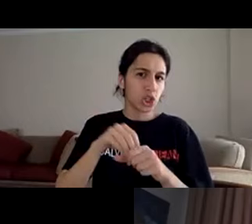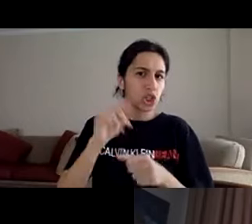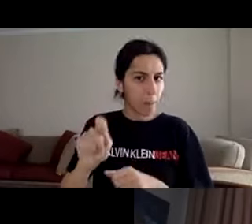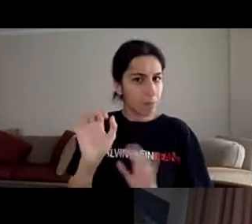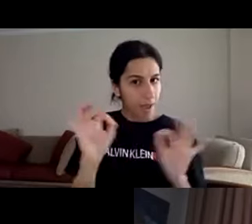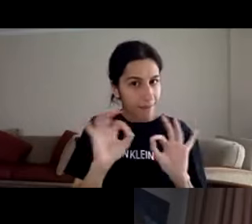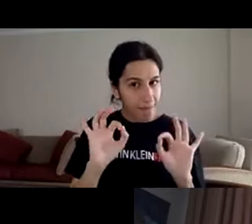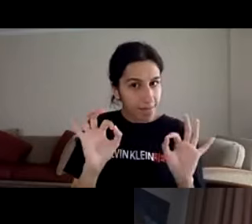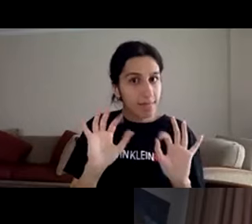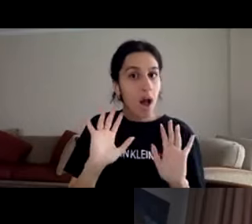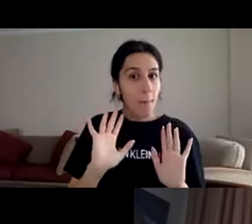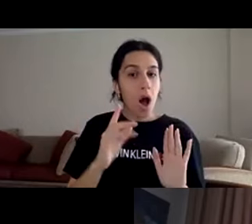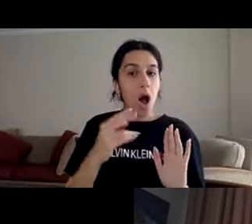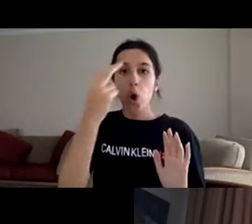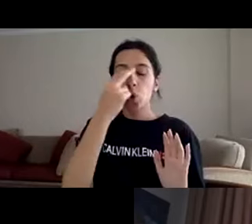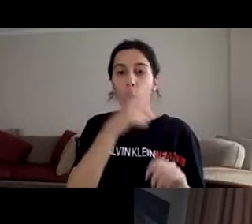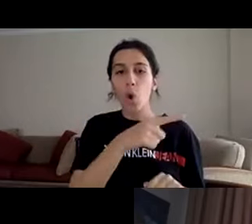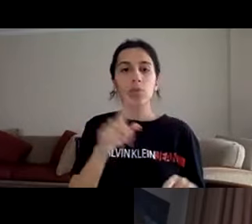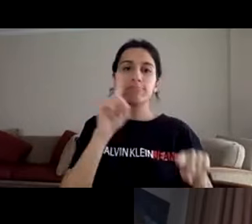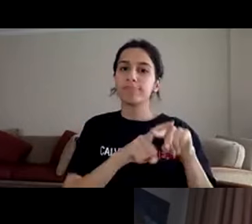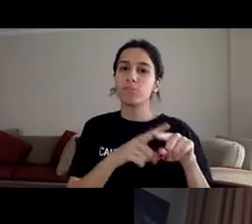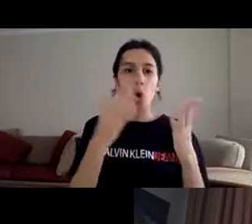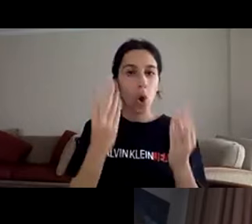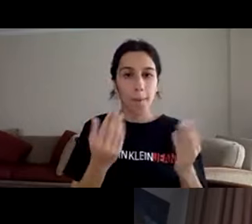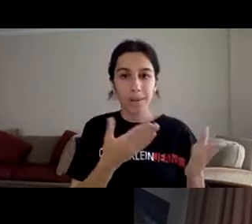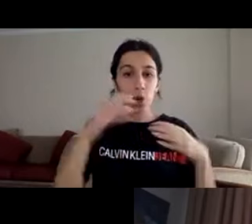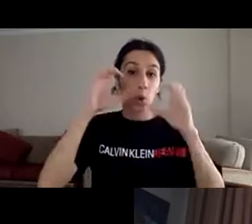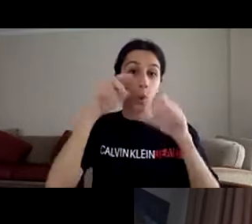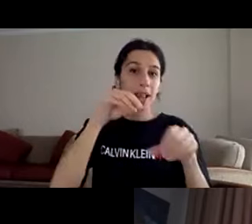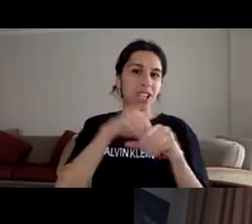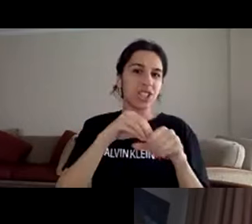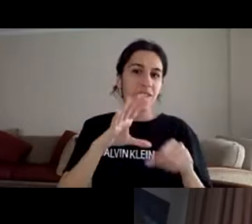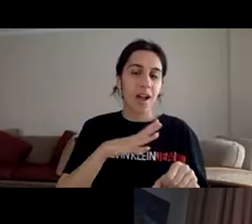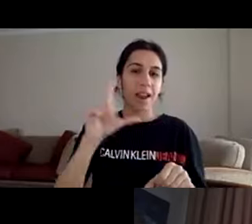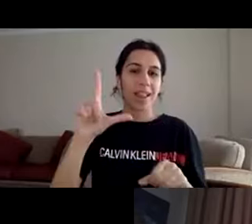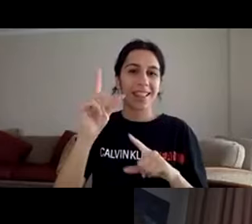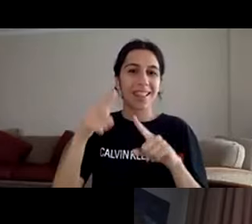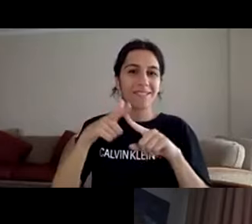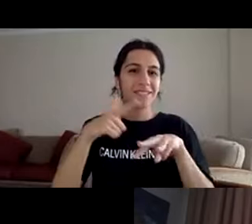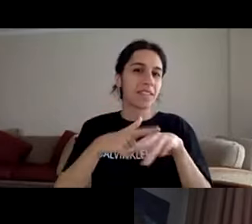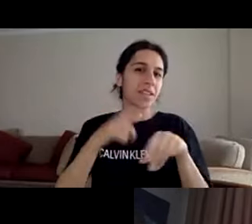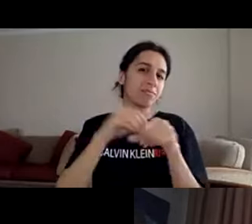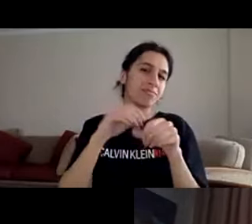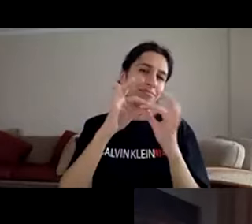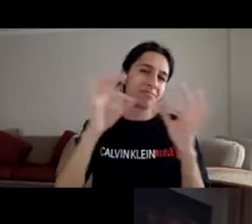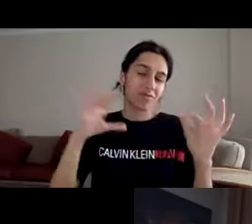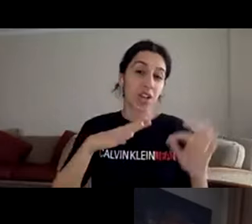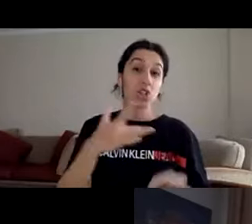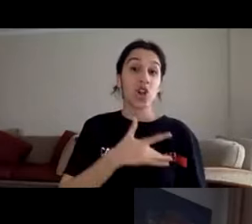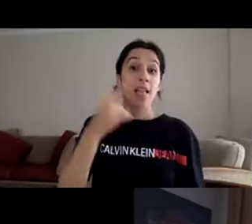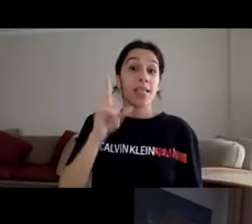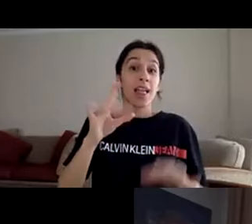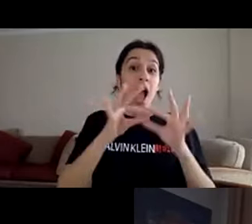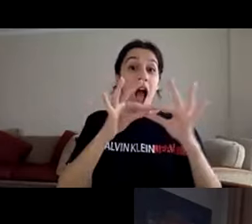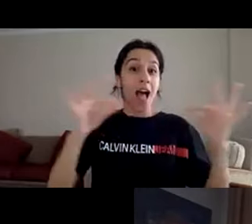öncelikle. Görme engellere de katkı sağlayabilir. Google'ın bir uygulamasıdır o. Live Transcribe. Canlı altyazıya çevirme fikriyle başlayıp